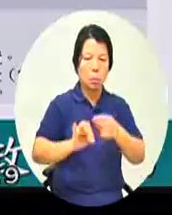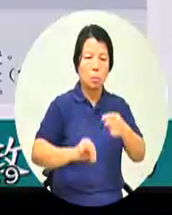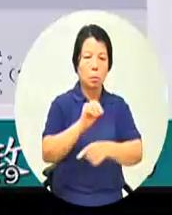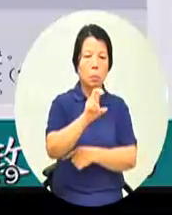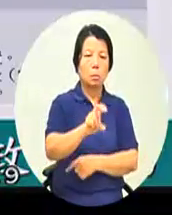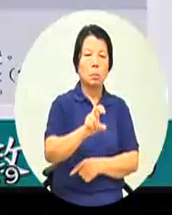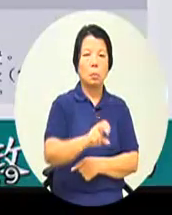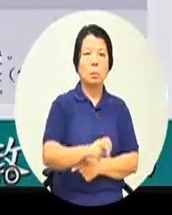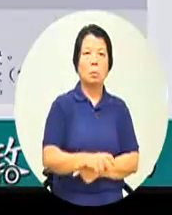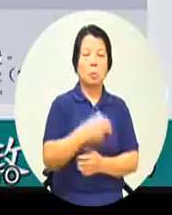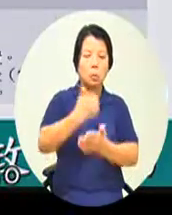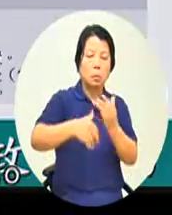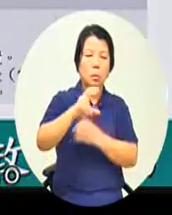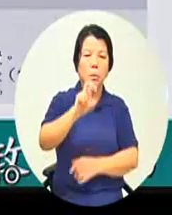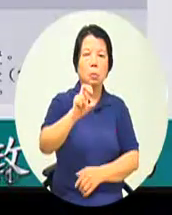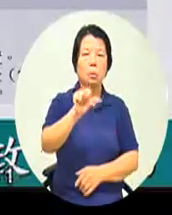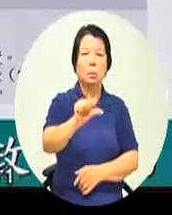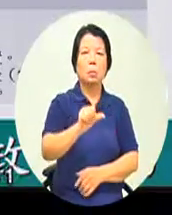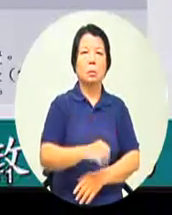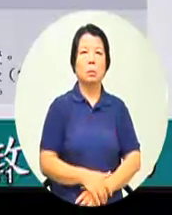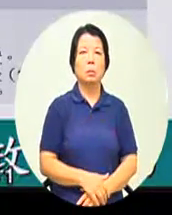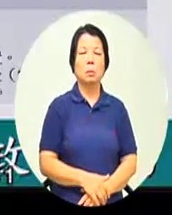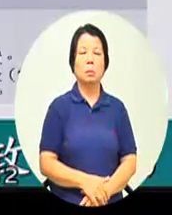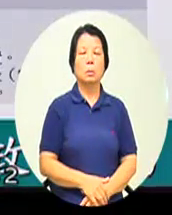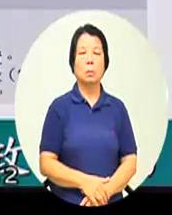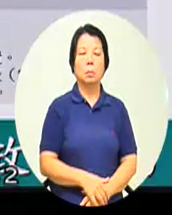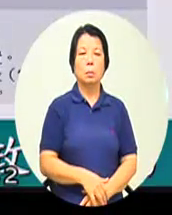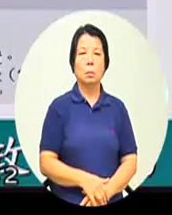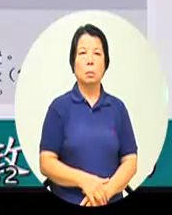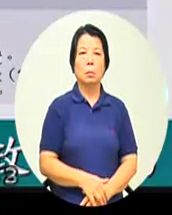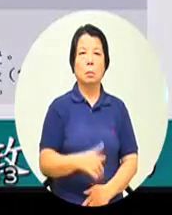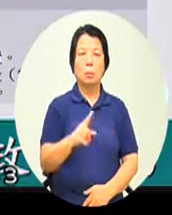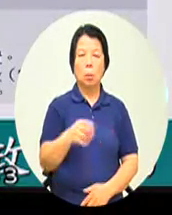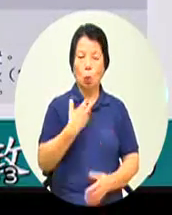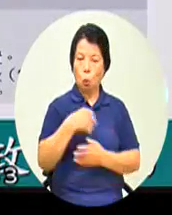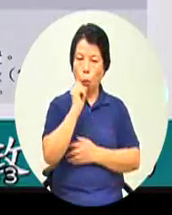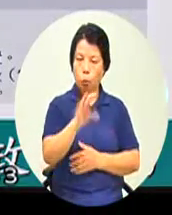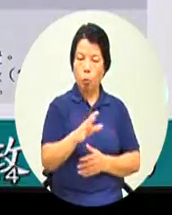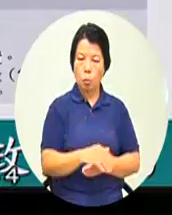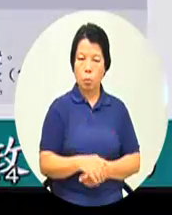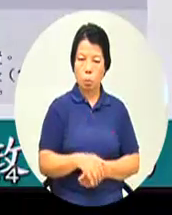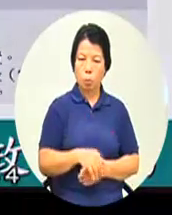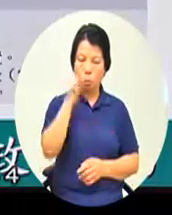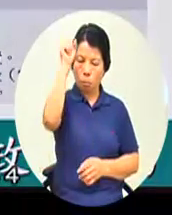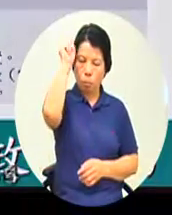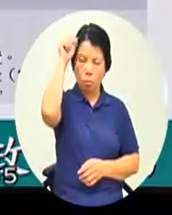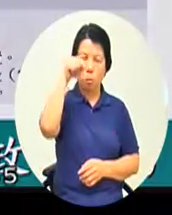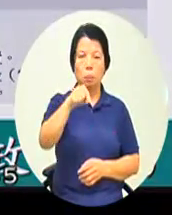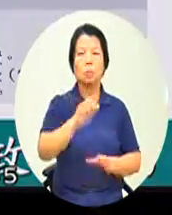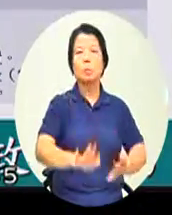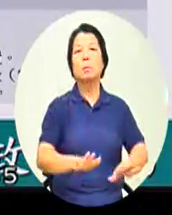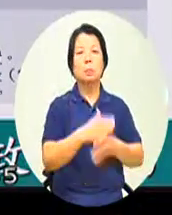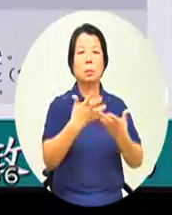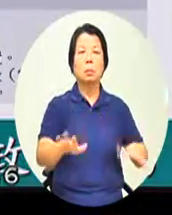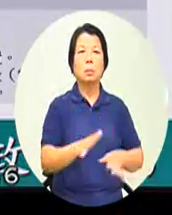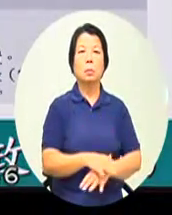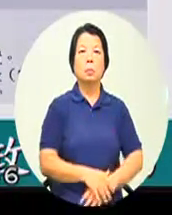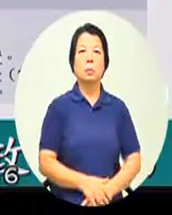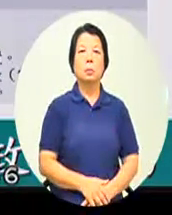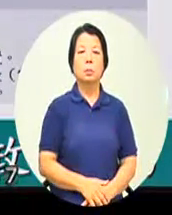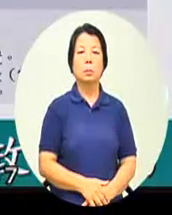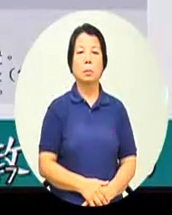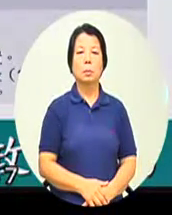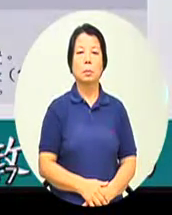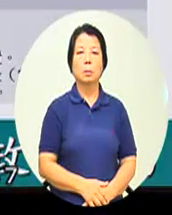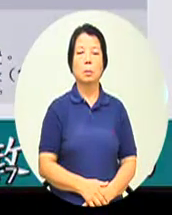75块阁无要紧呢，恁真正我爱甲恁抗议的哦，很多啊，像